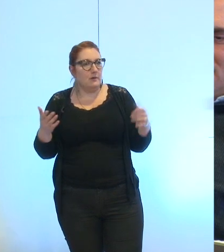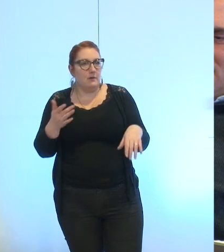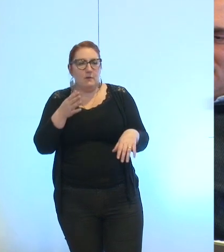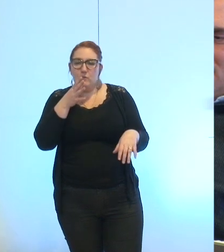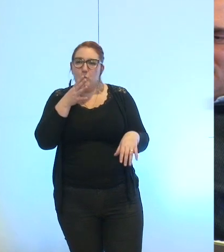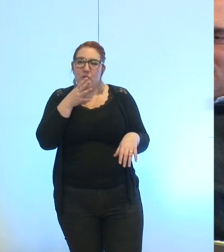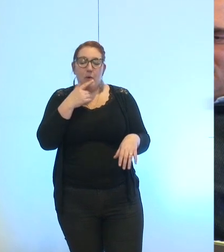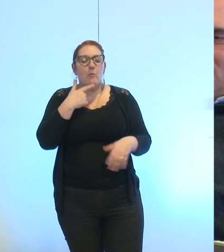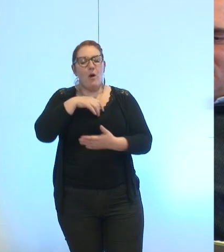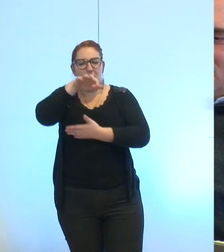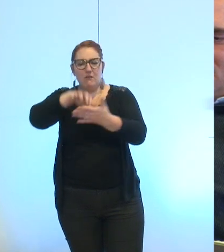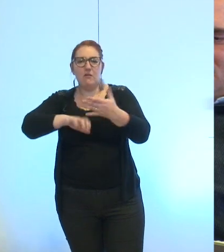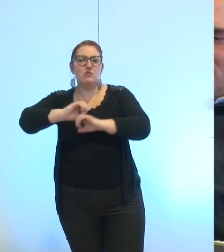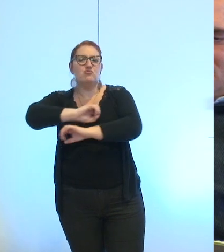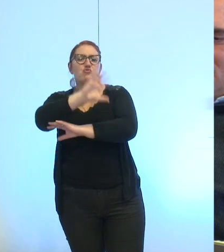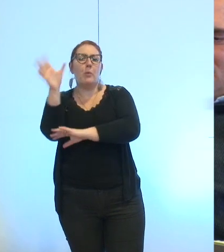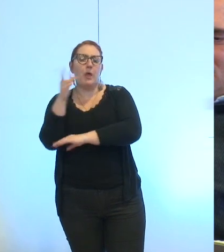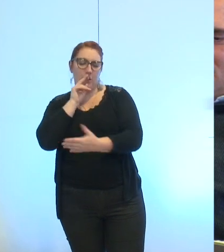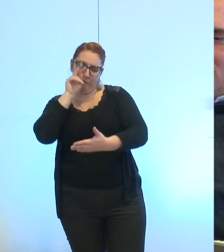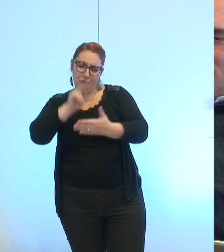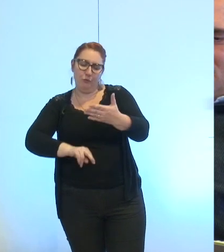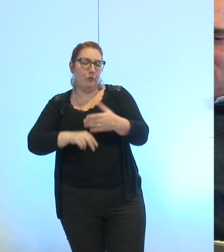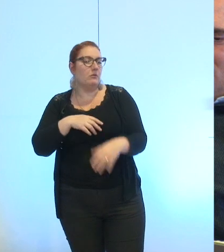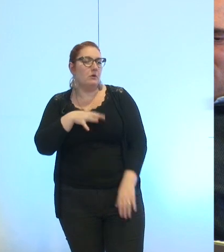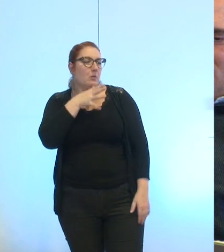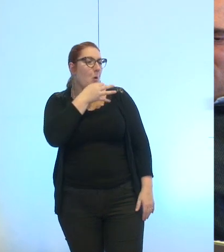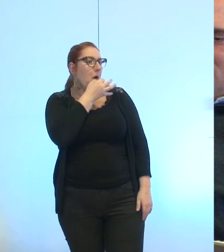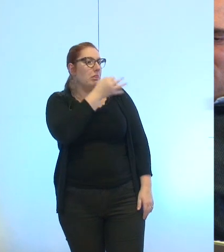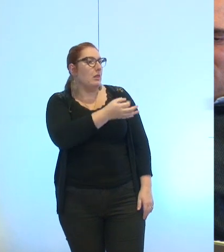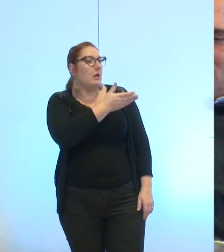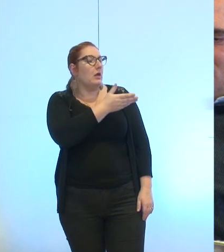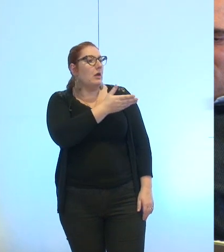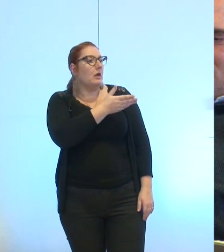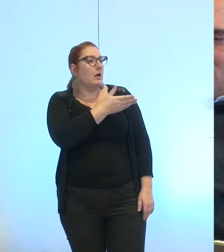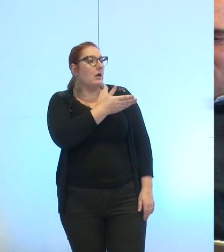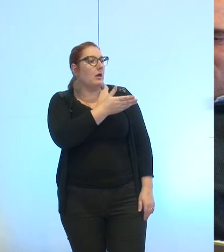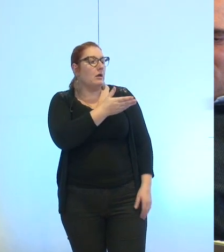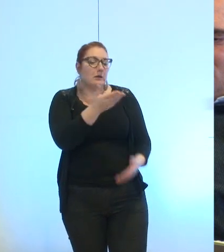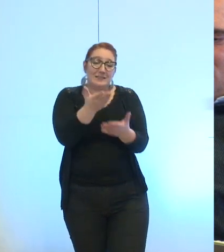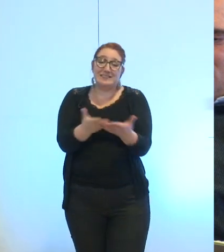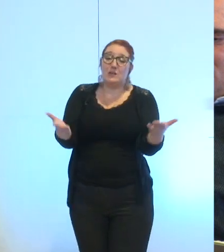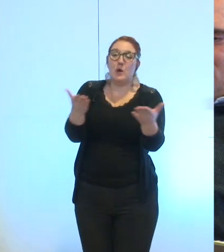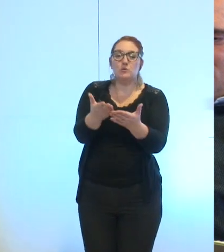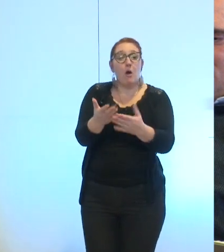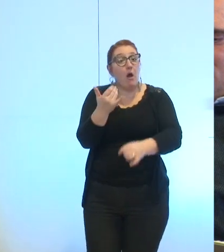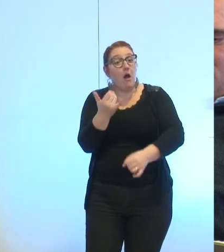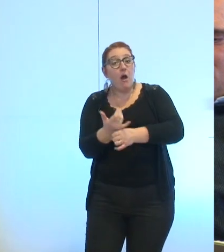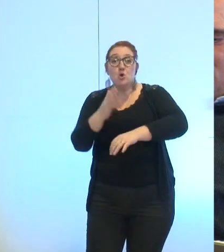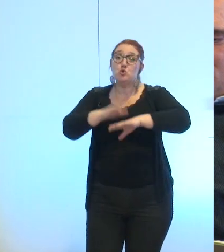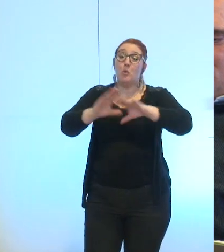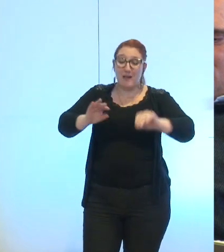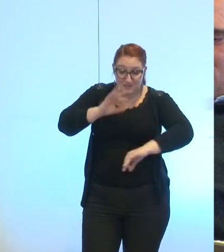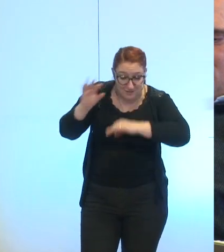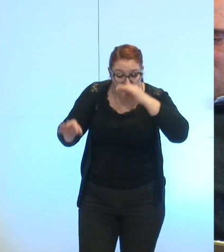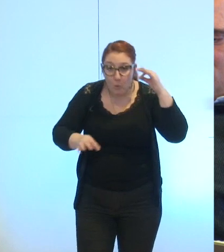presse vous ne pouvez raisonnablement pas dire que vous découvrez la situation